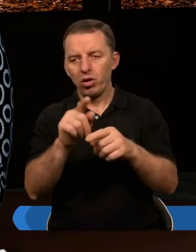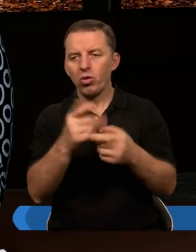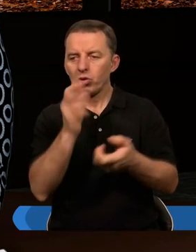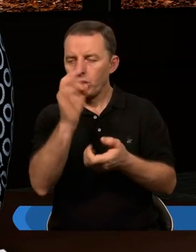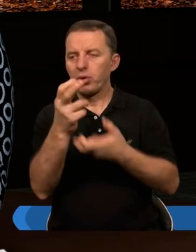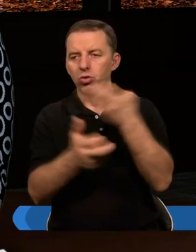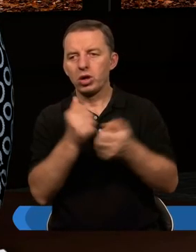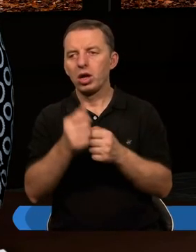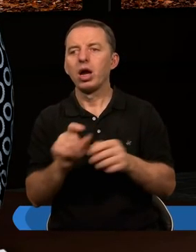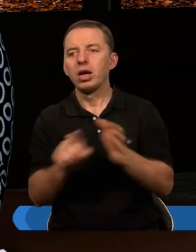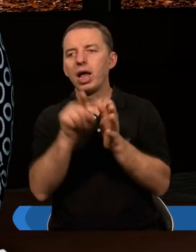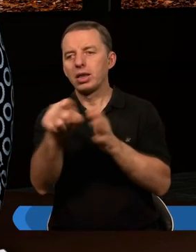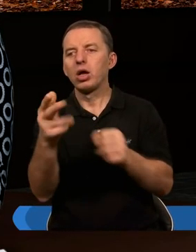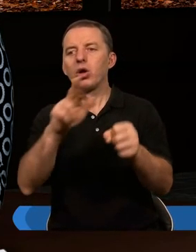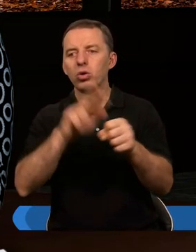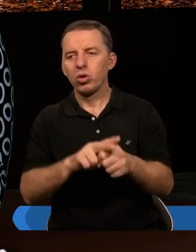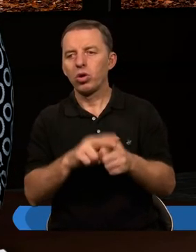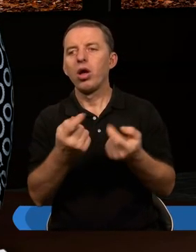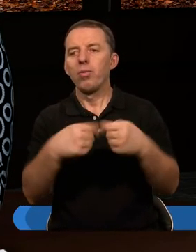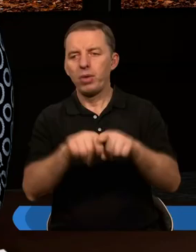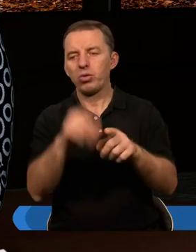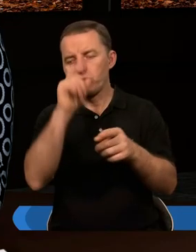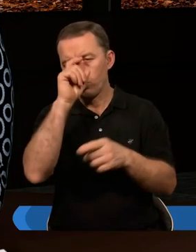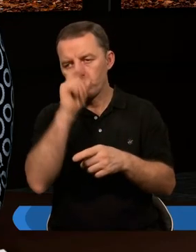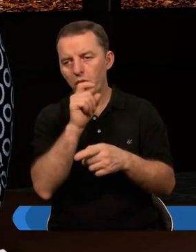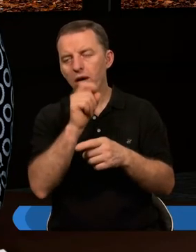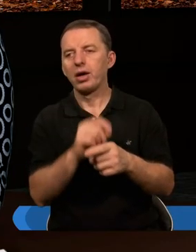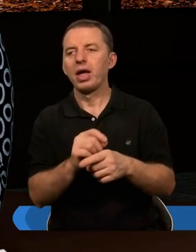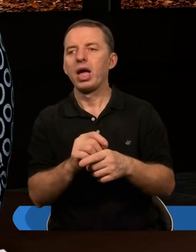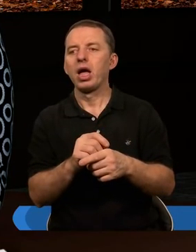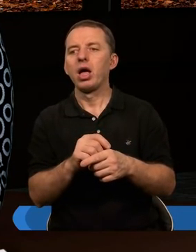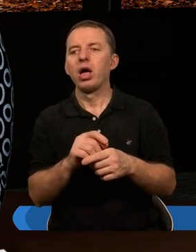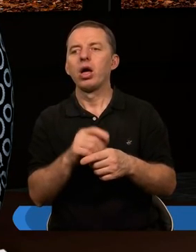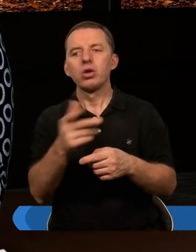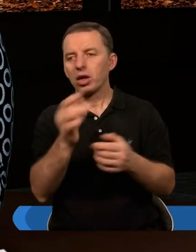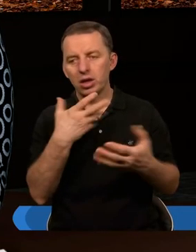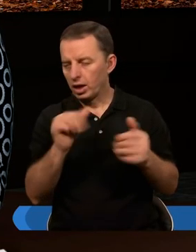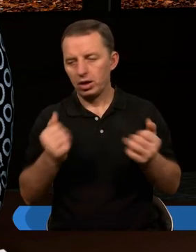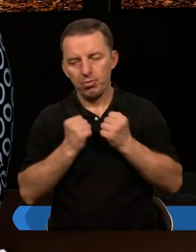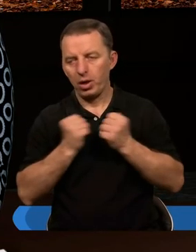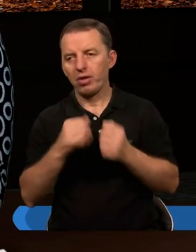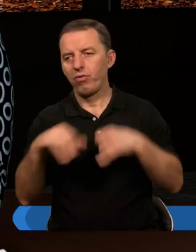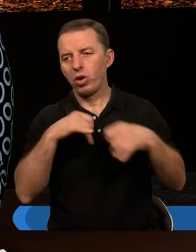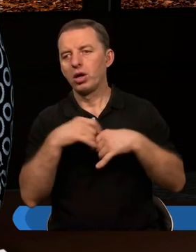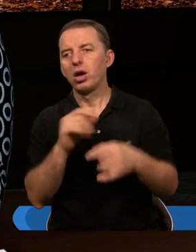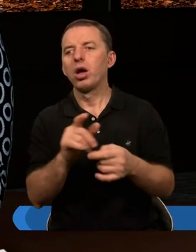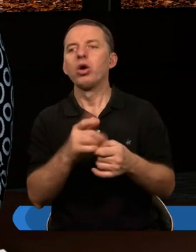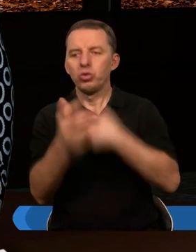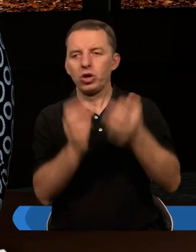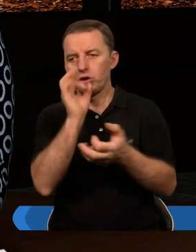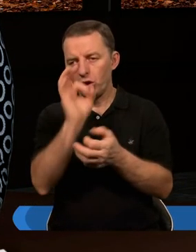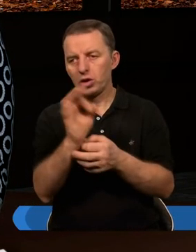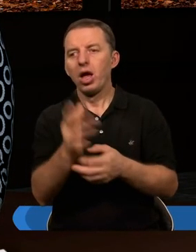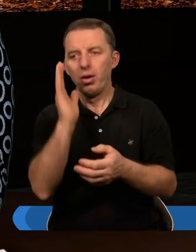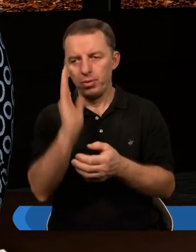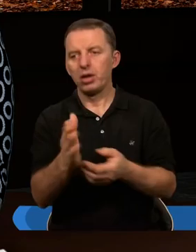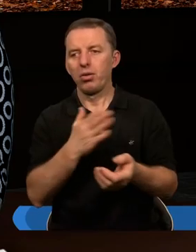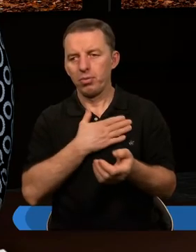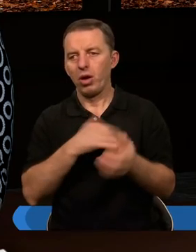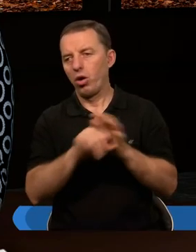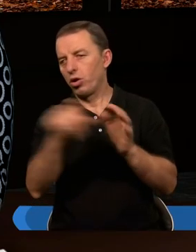uczynki, lecz dla tych, którzy pełnią złe. Chcesz się nie bać władzy? Czyń dobrze, a